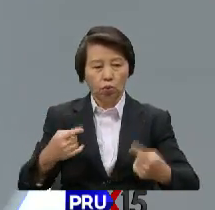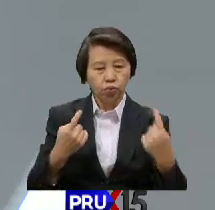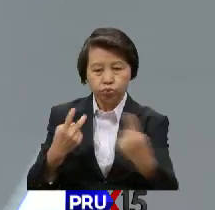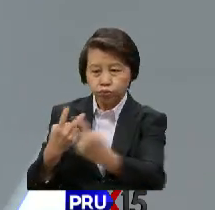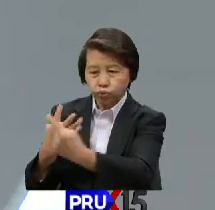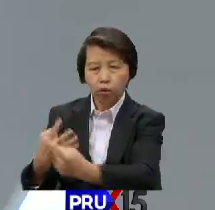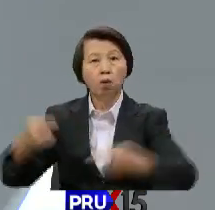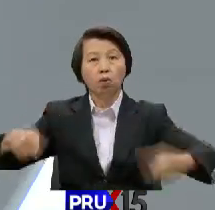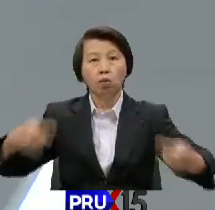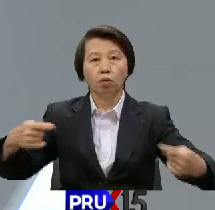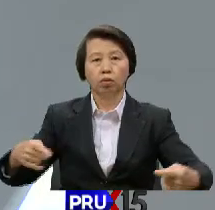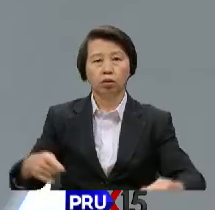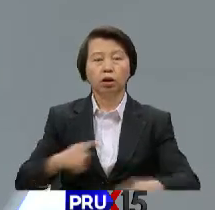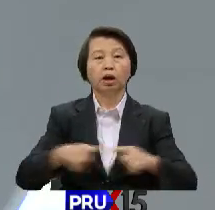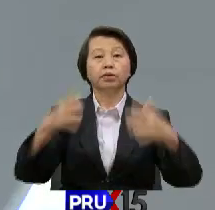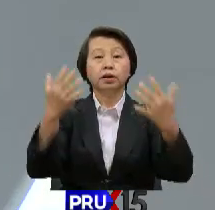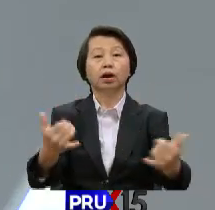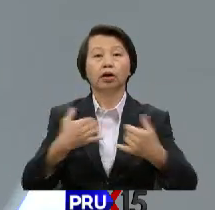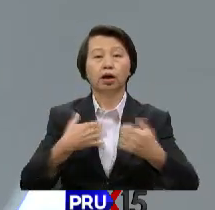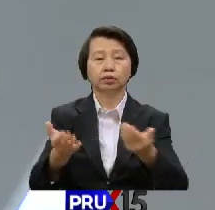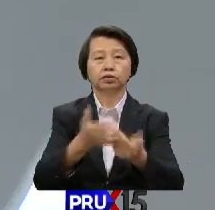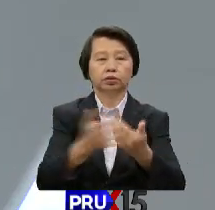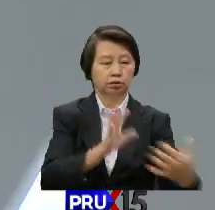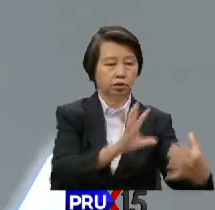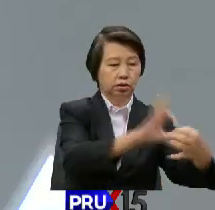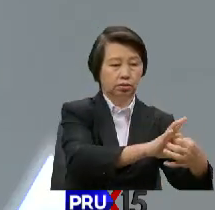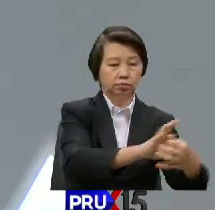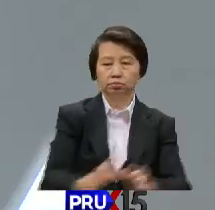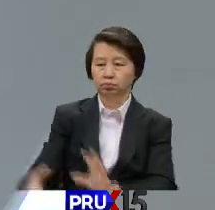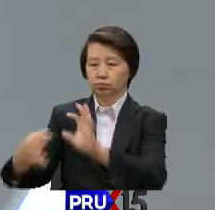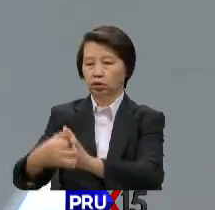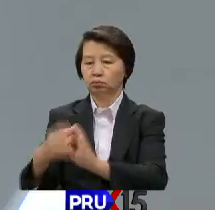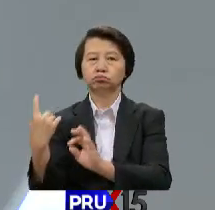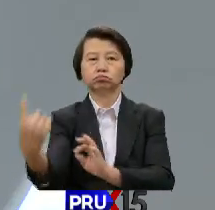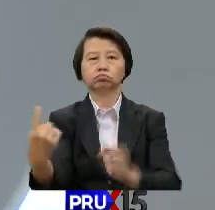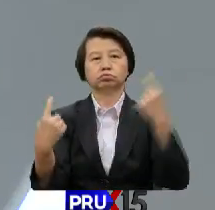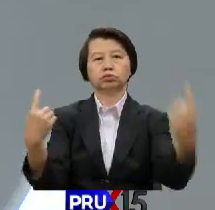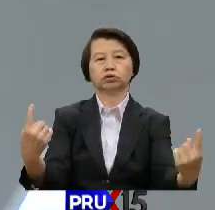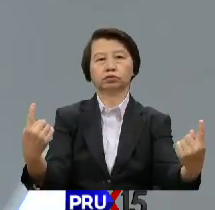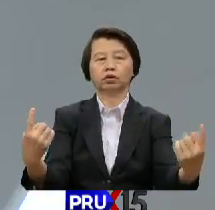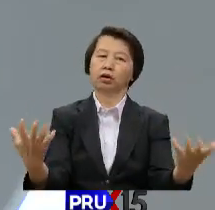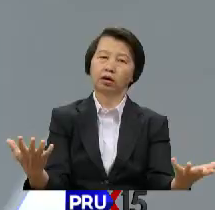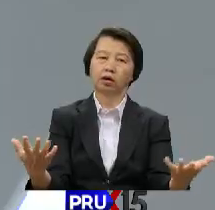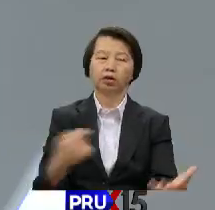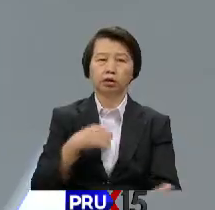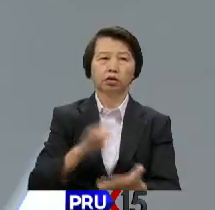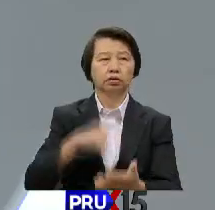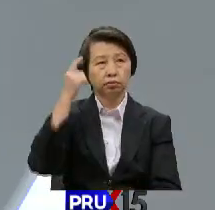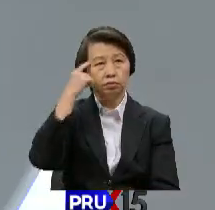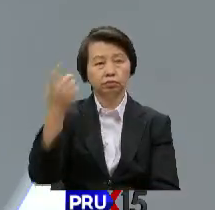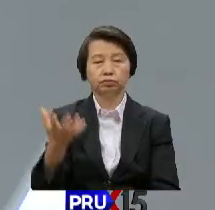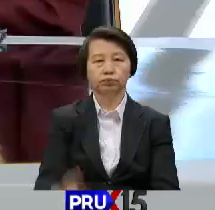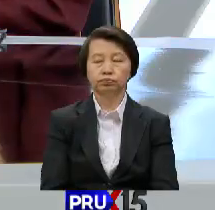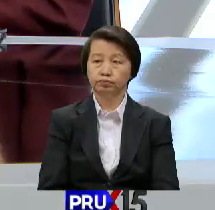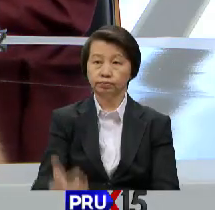Tapi kali ini lebih mudah eh sebab ada hasil gabungan daripada beberapa itu pendapat saya